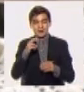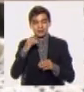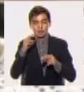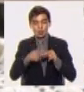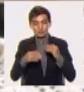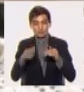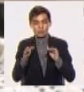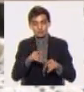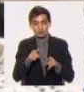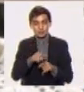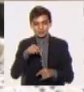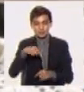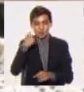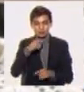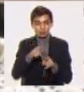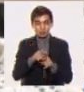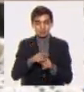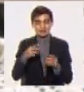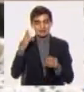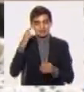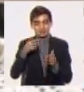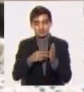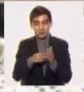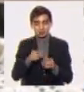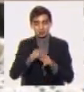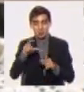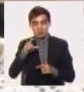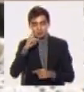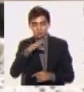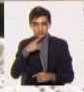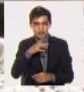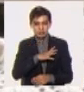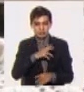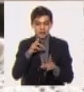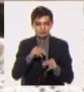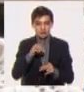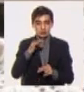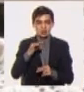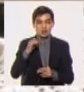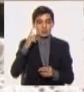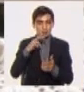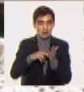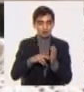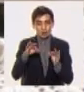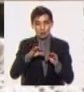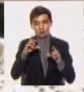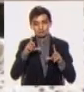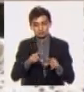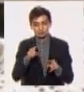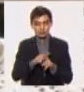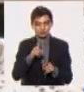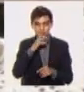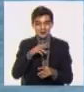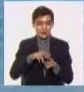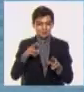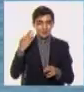болатындықтан серіктестеріміз биылғы жылы бағаны өсірмейтіндерін хабарлап отыр. Алайда қонақ үйлер бағаны түсіруді де жоспарлап отырған жоқ. Сондықтан баға тұрақты